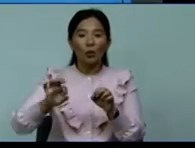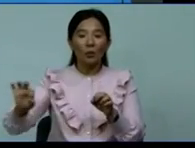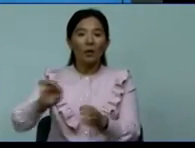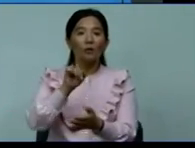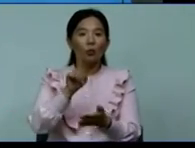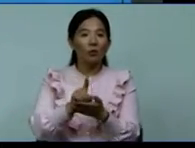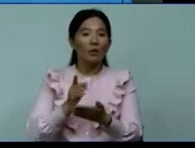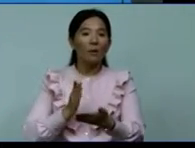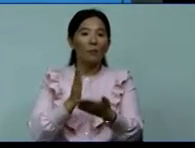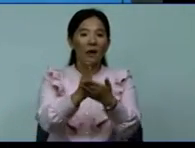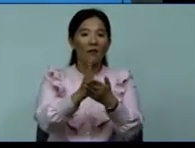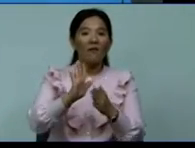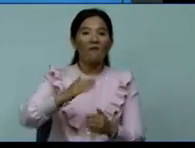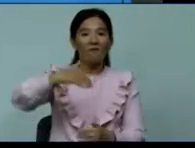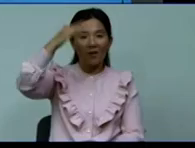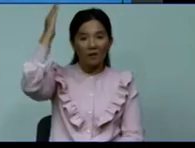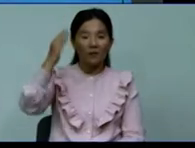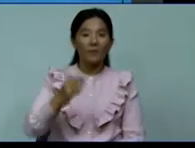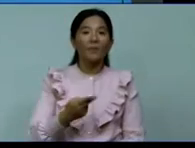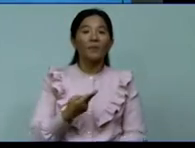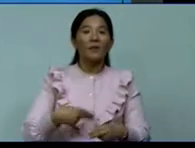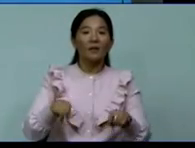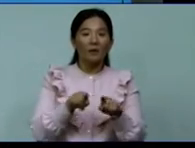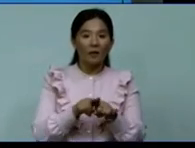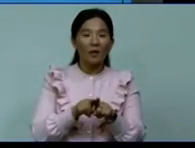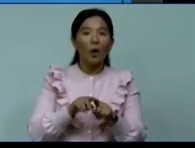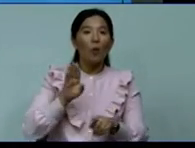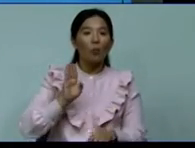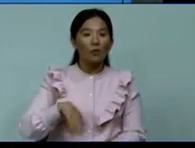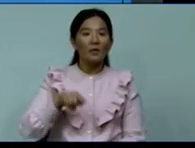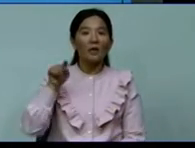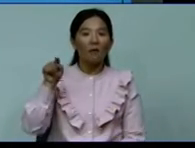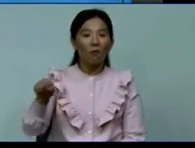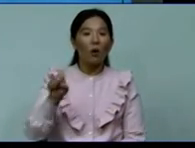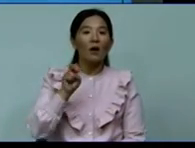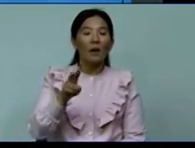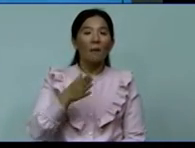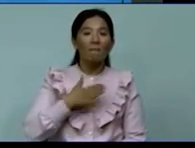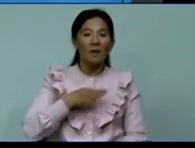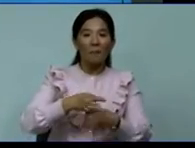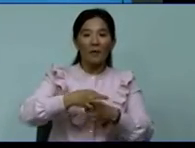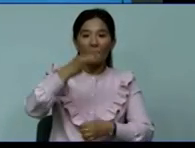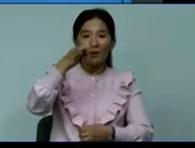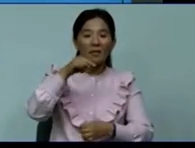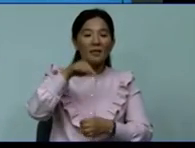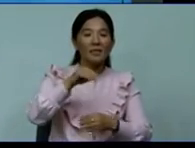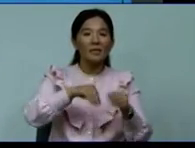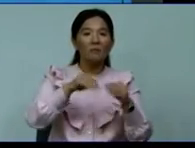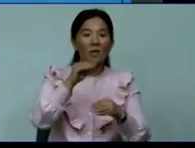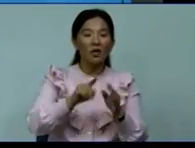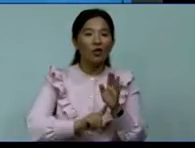быть направлен вверх. Итак, после того, как мы пробирку со смесью